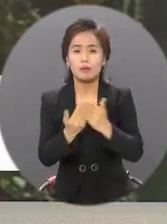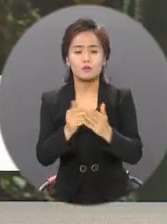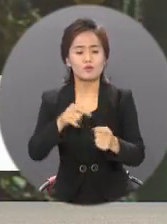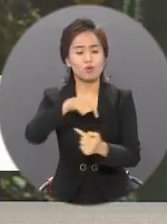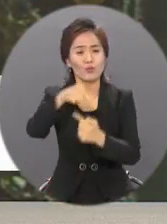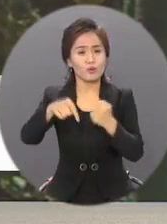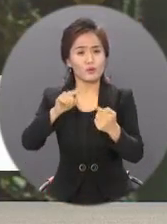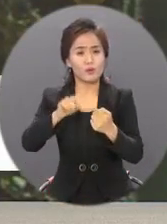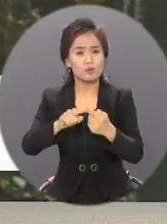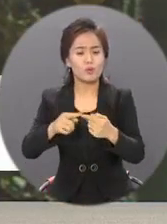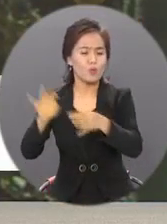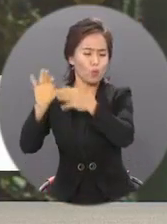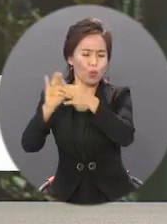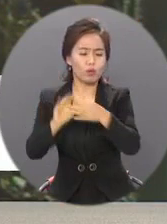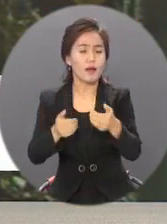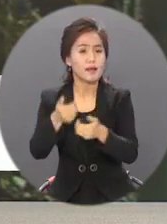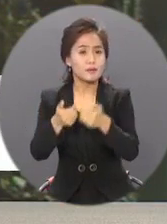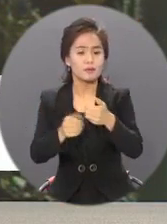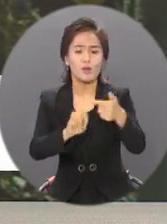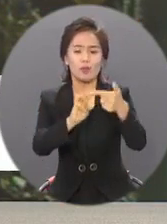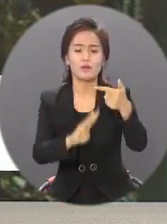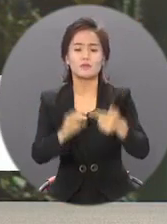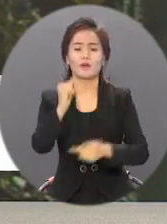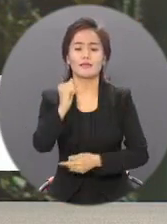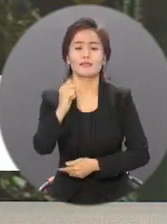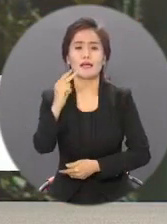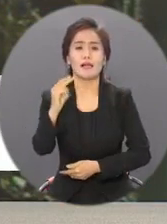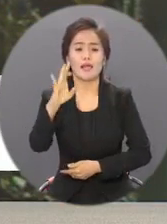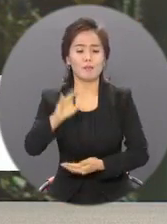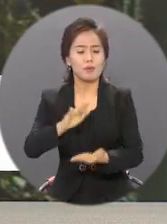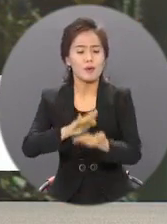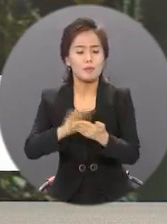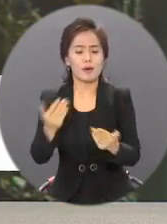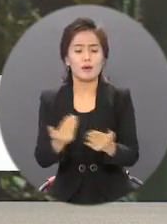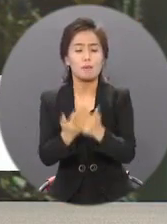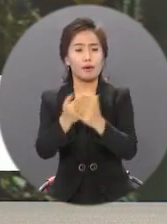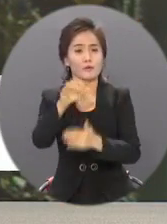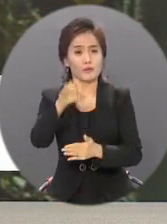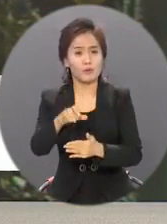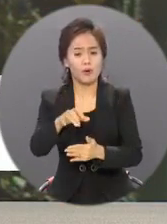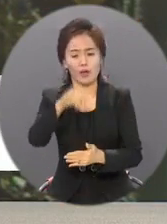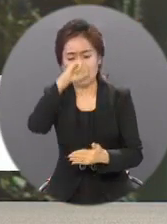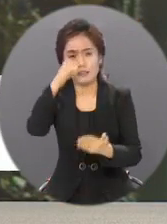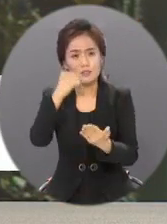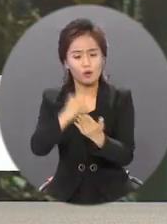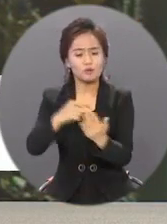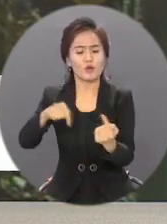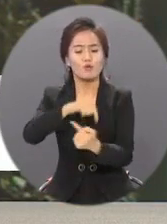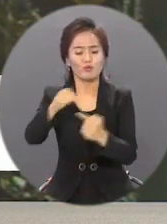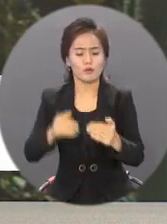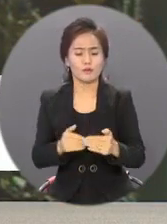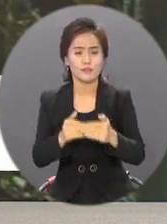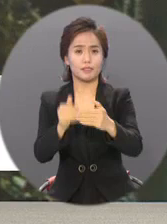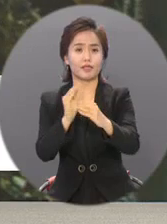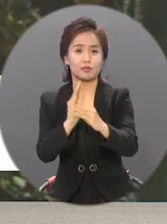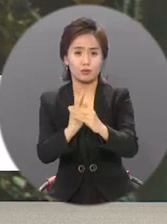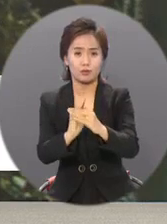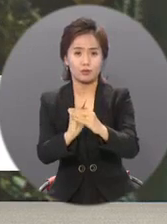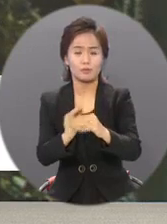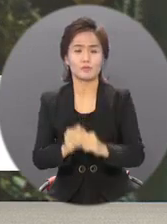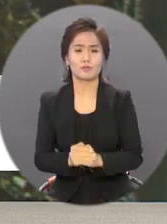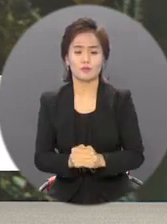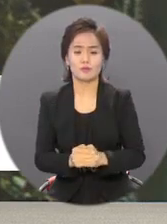놓고 수년간 갈등을 빚어온 나주 srf 열병합 발전소가 정상가동 수순을 밟고 있습니다